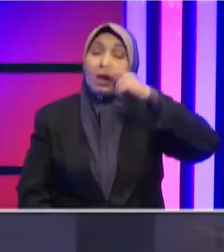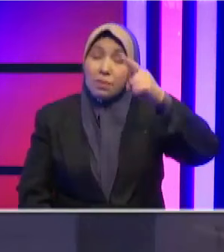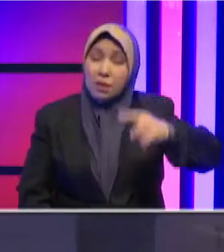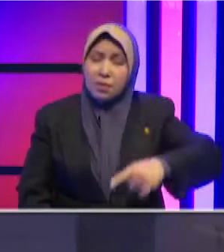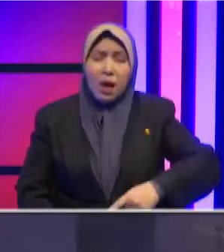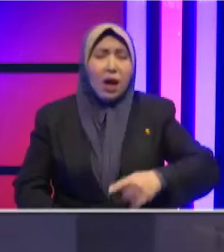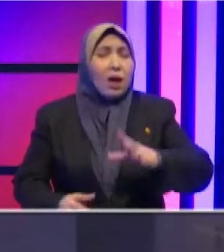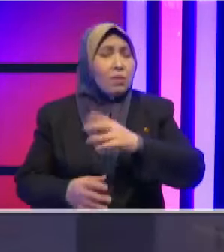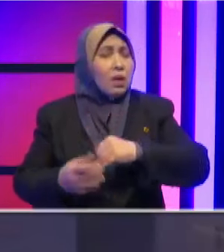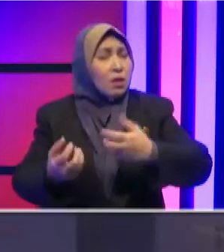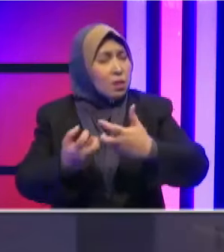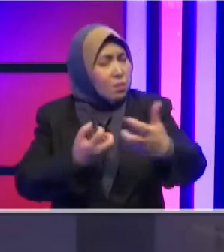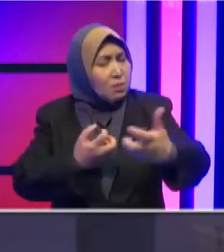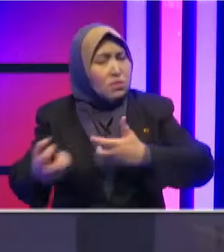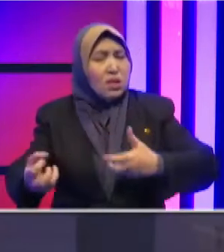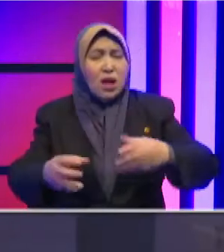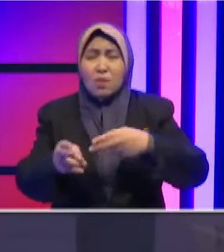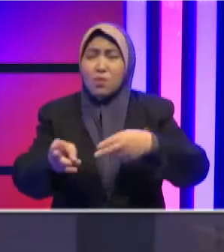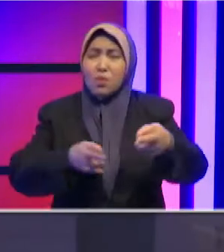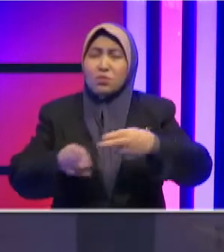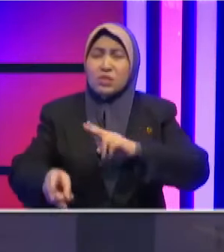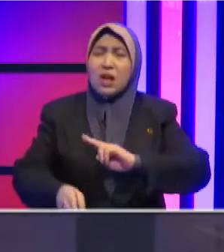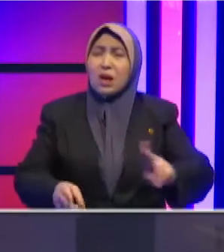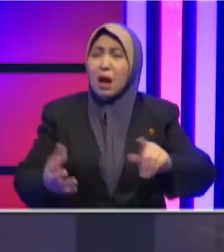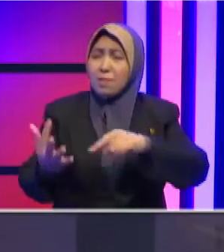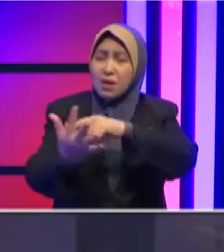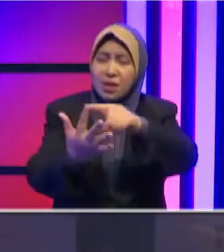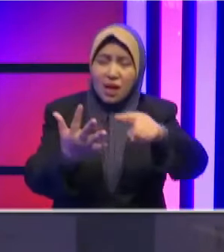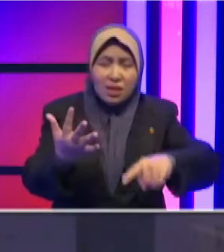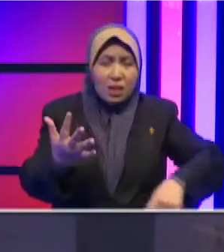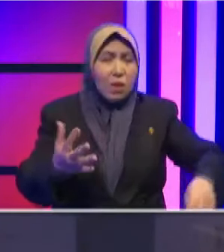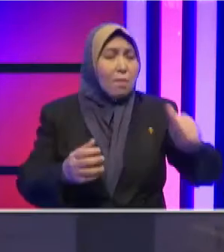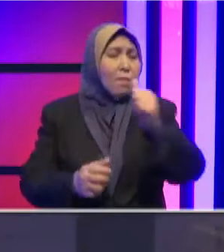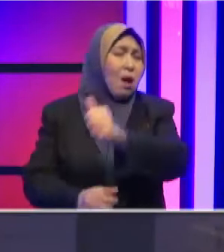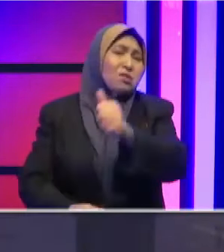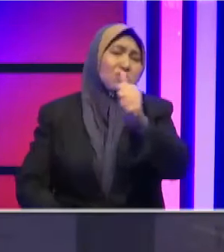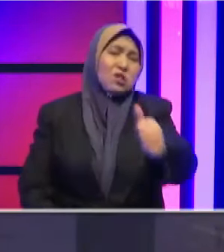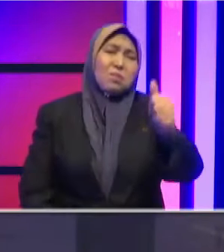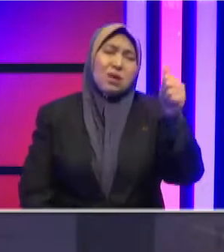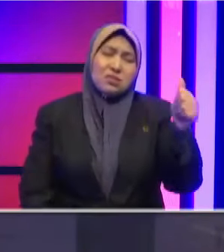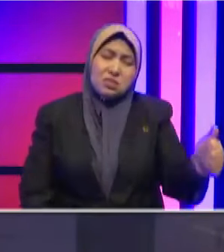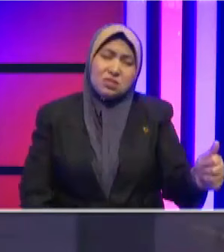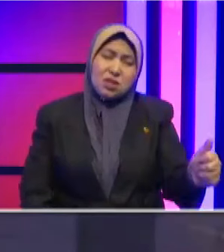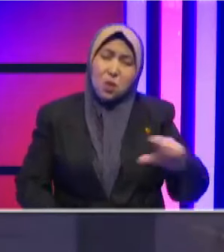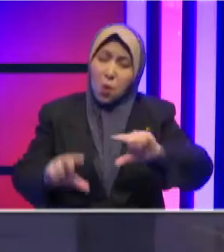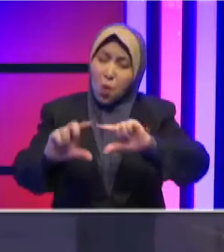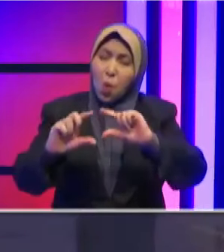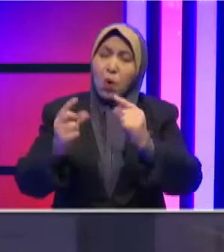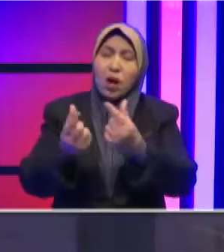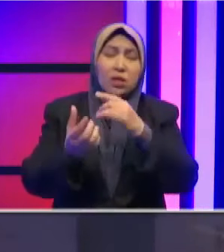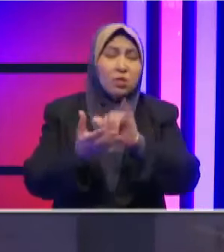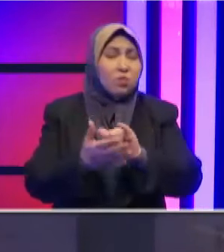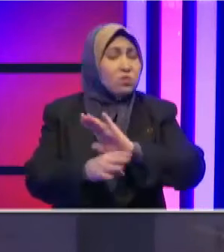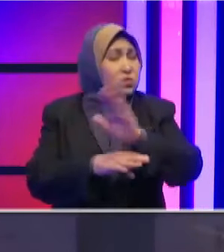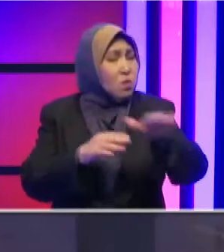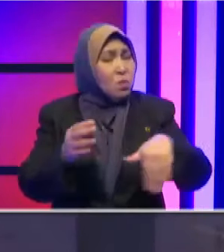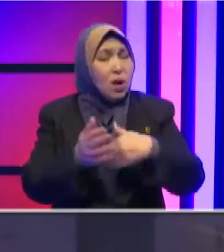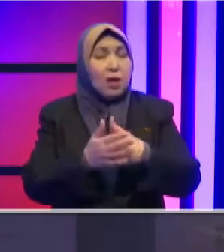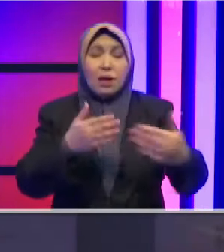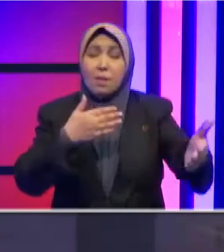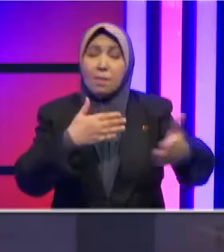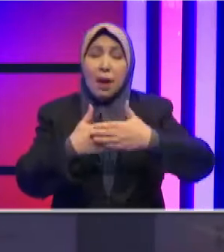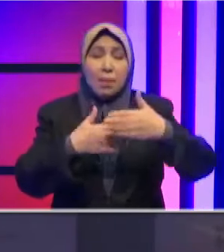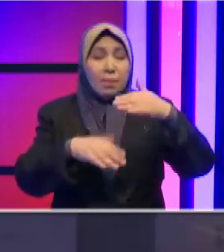berpecah belah dalam urusan agama diantara mereka masing-masing Hai golongan itu semua akan kembali